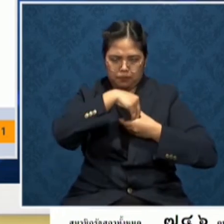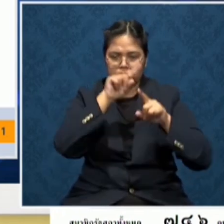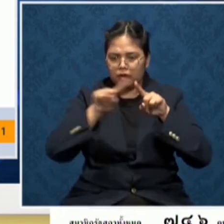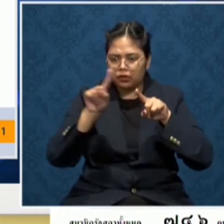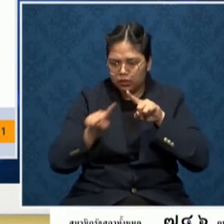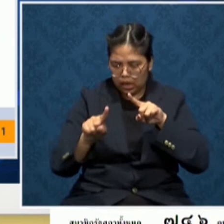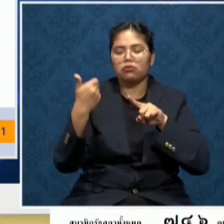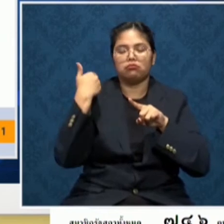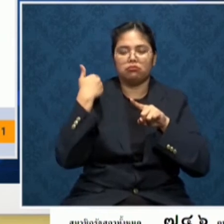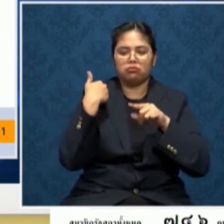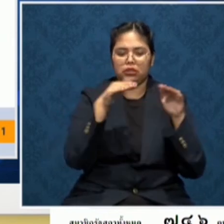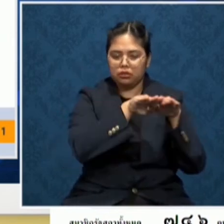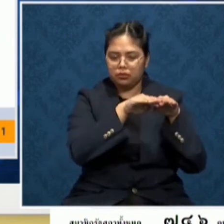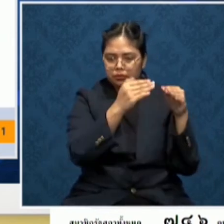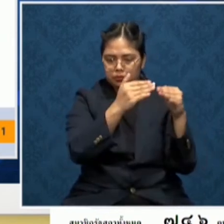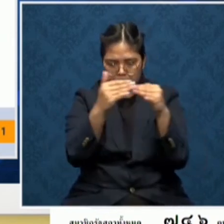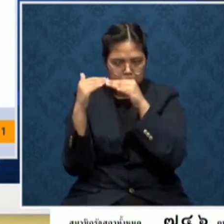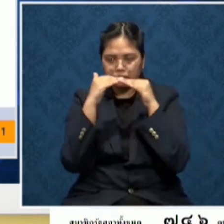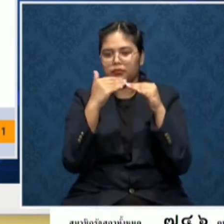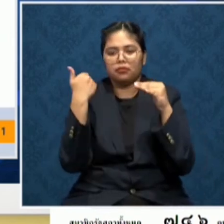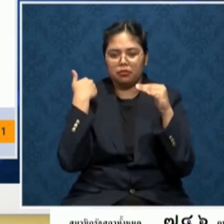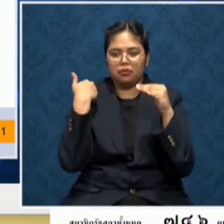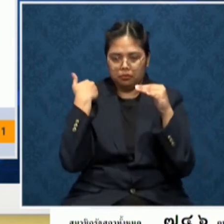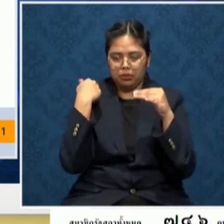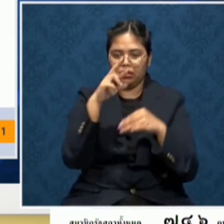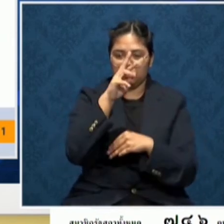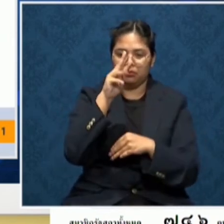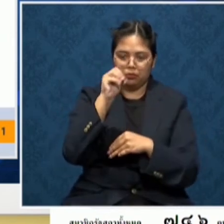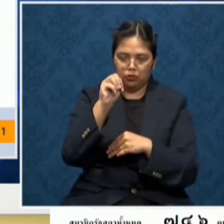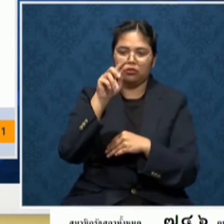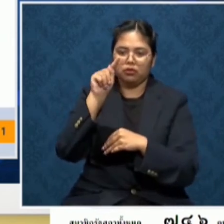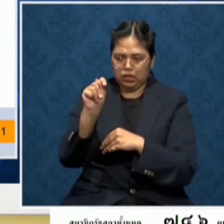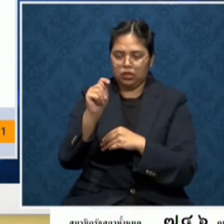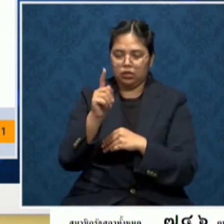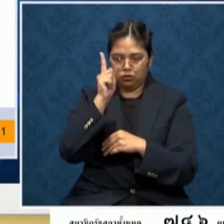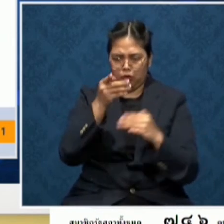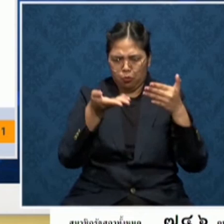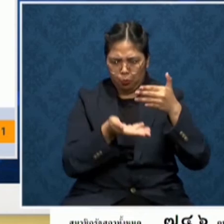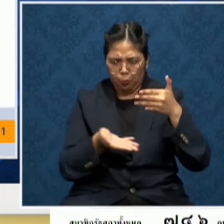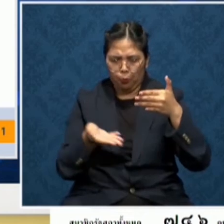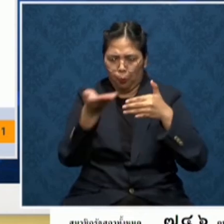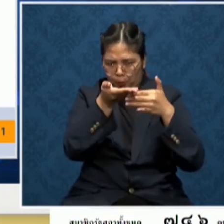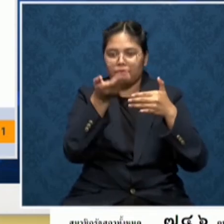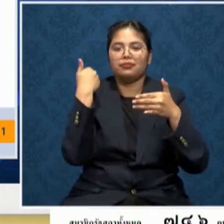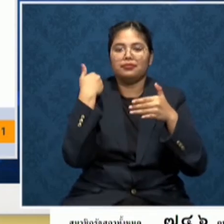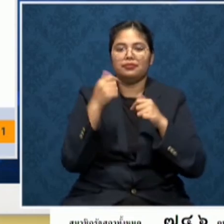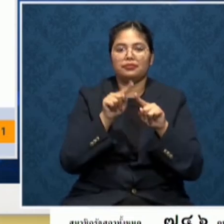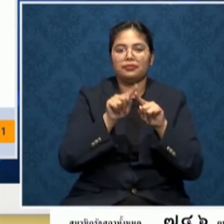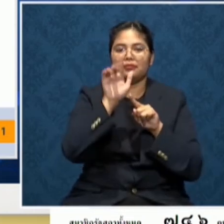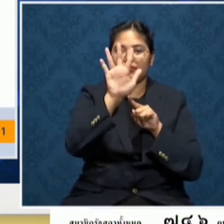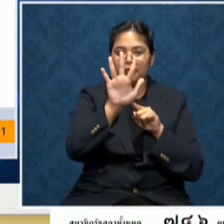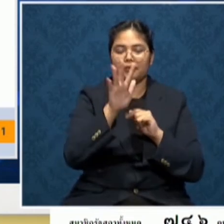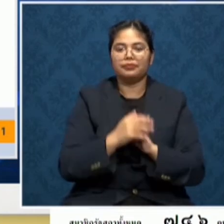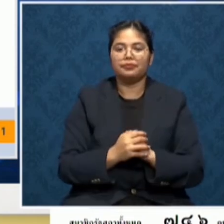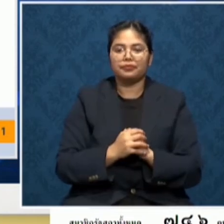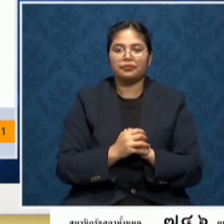รมที่ท่านและคณะรัฐมนตรีต้องมีสูงกว่ามาตรฐานของสังคมทั่วไปข้อที่5